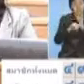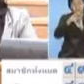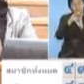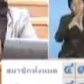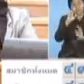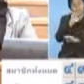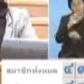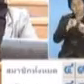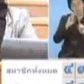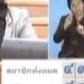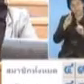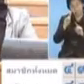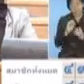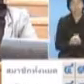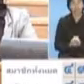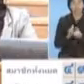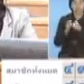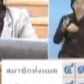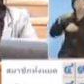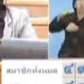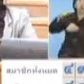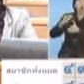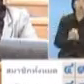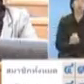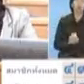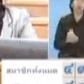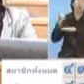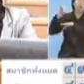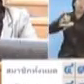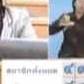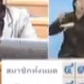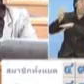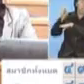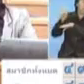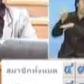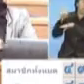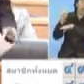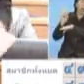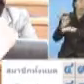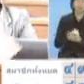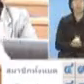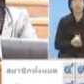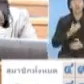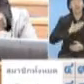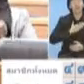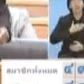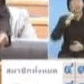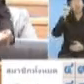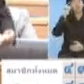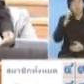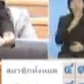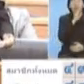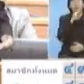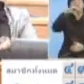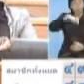61กล่าวพาดพิงบุคคลภายนอกแล้วบอกว่านายใหญ่อย่างนี้มันไม่ได้ถ้าผมจะพูดว่าเรื่องโรงพักเน่านี่ถ้าผ